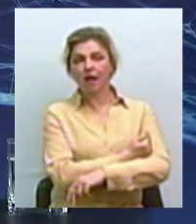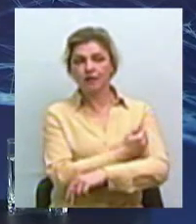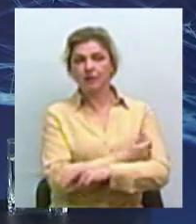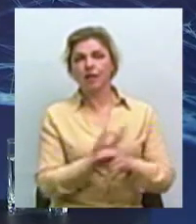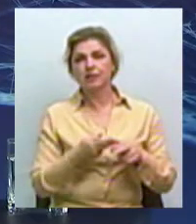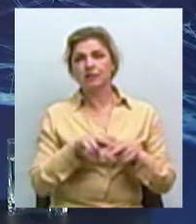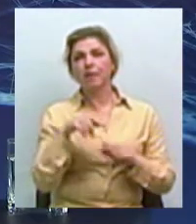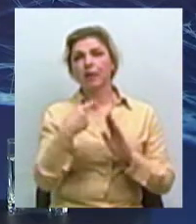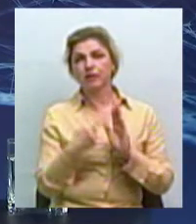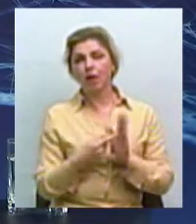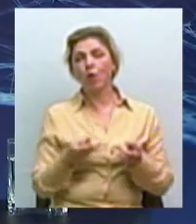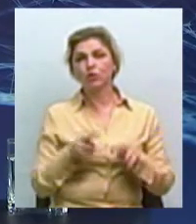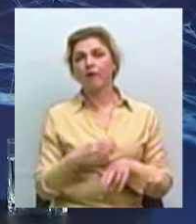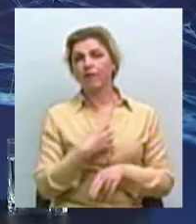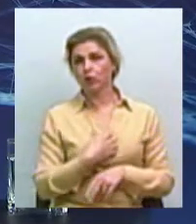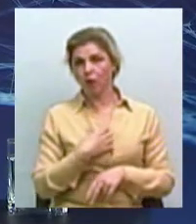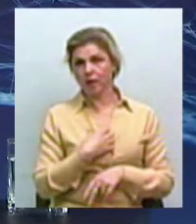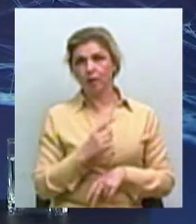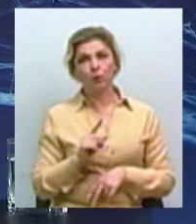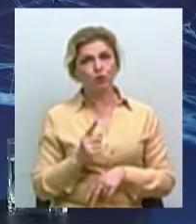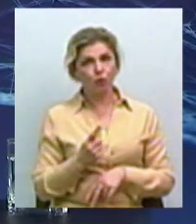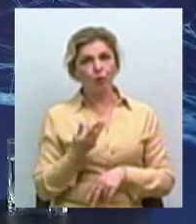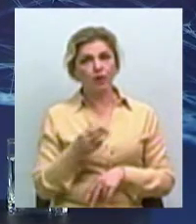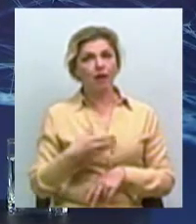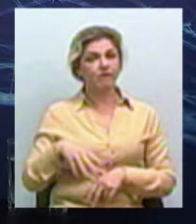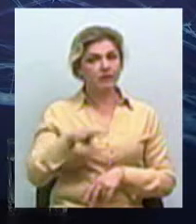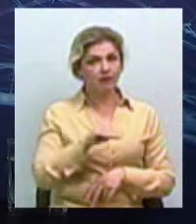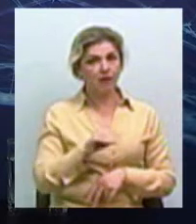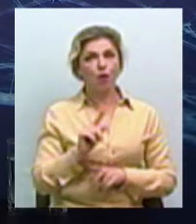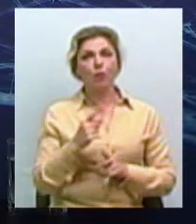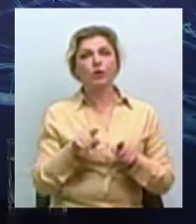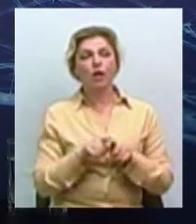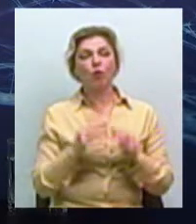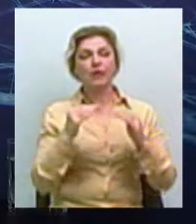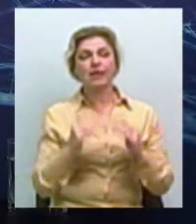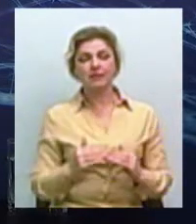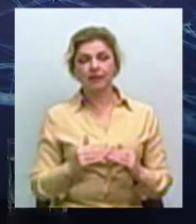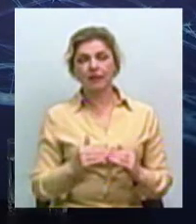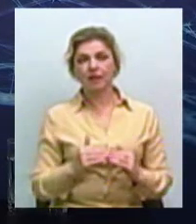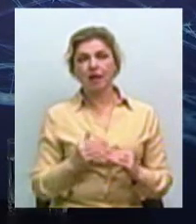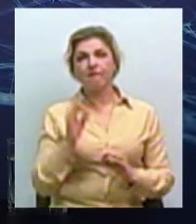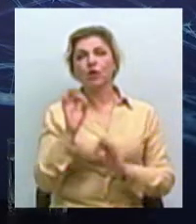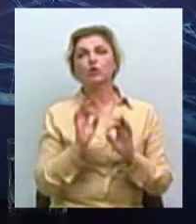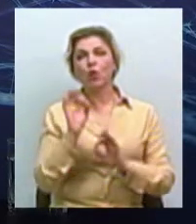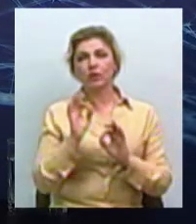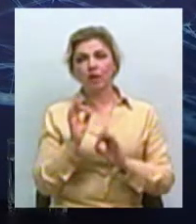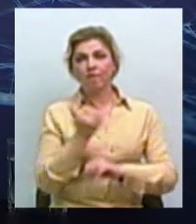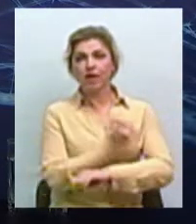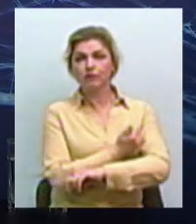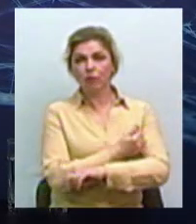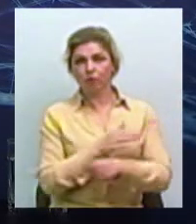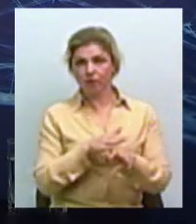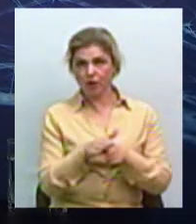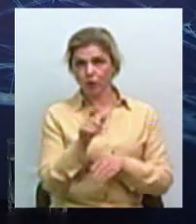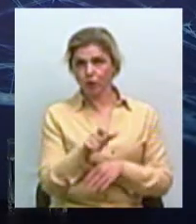питання залишається актуальним. Чому для нас всіх? І чому, можливо, такий ще низький відсоток вакцинованих людей? Адже